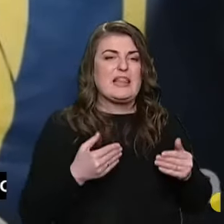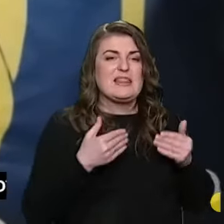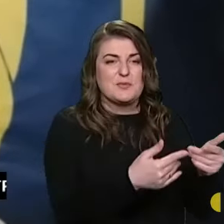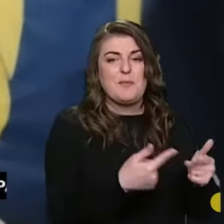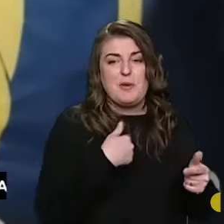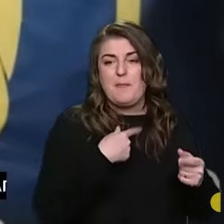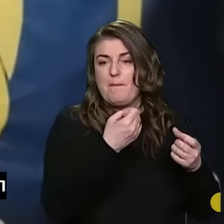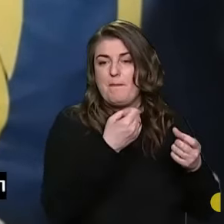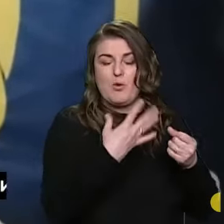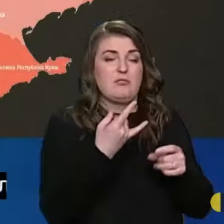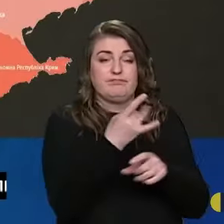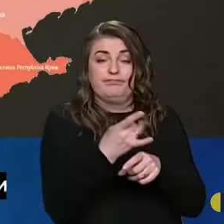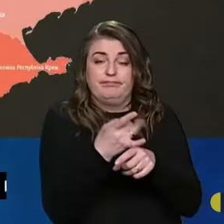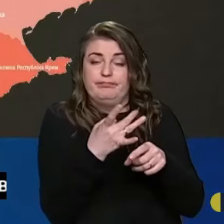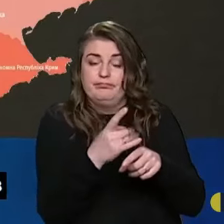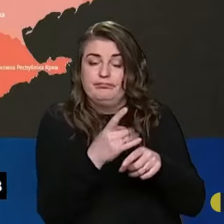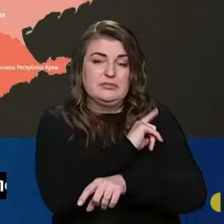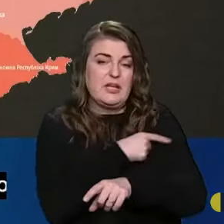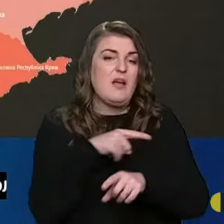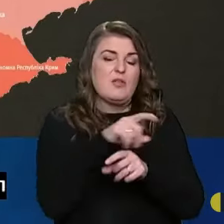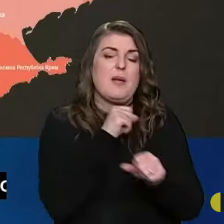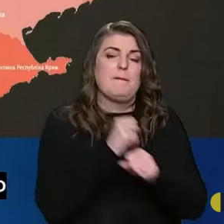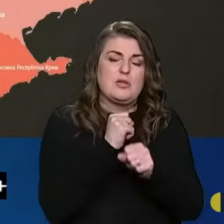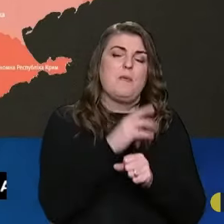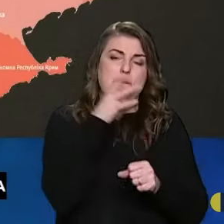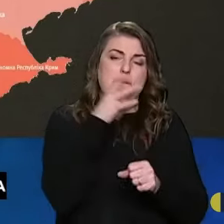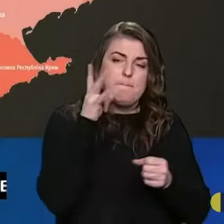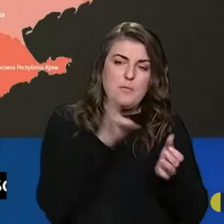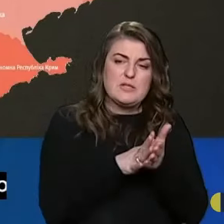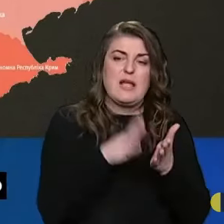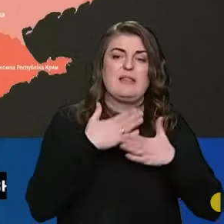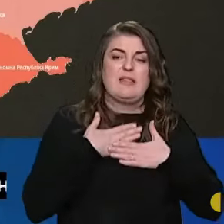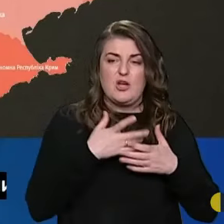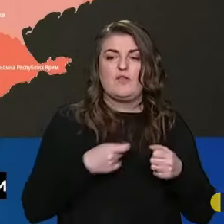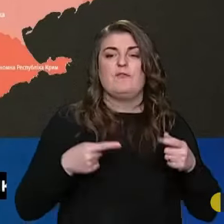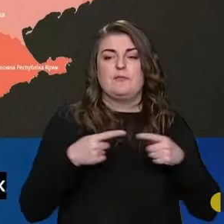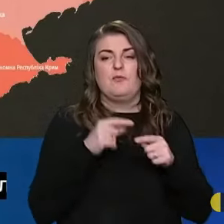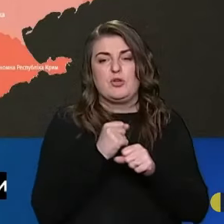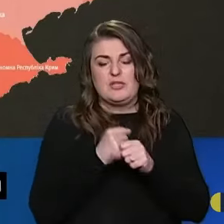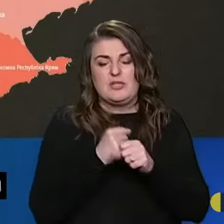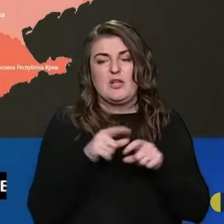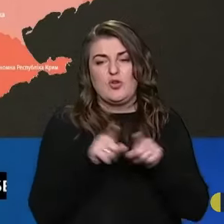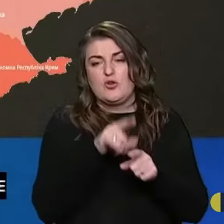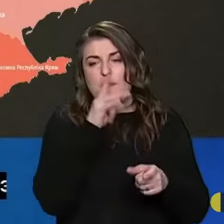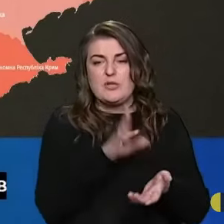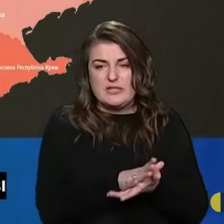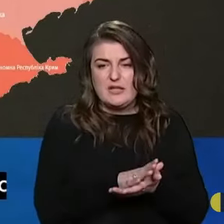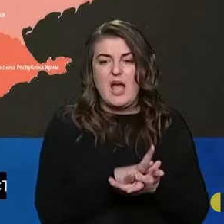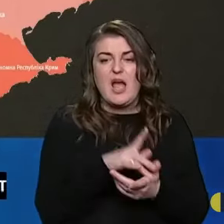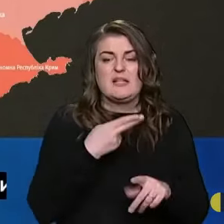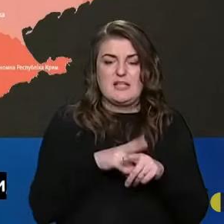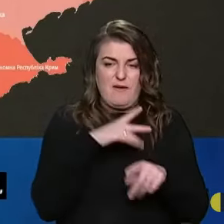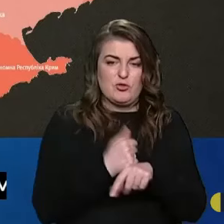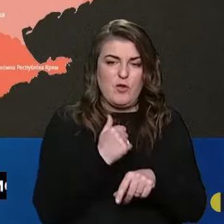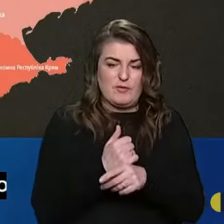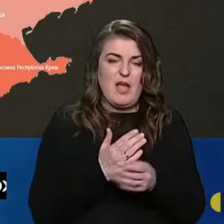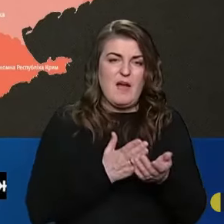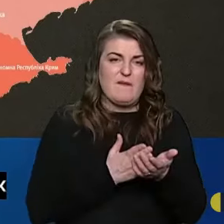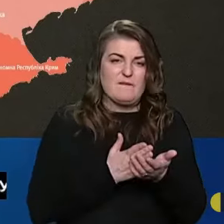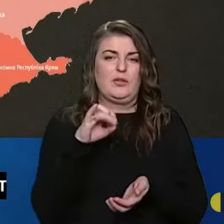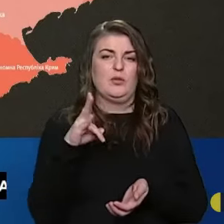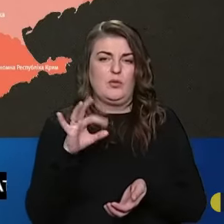просто завалюють артилерію. Вона працює постійно, ну і наша відповідно працює теж постійно. Це в основному в районі